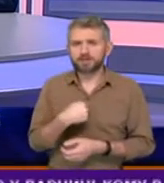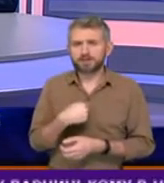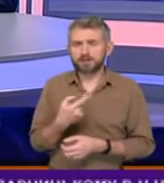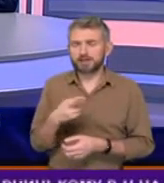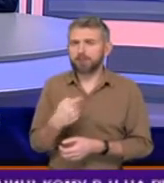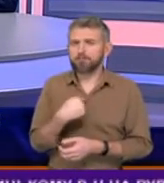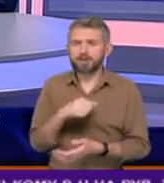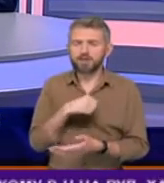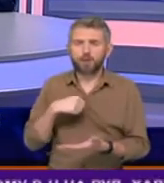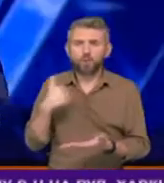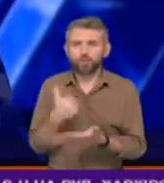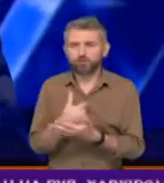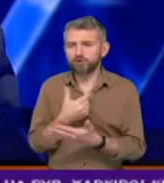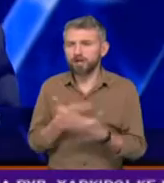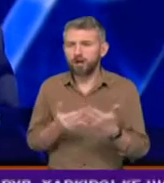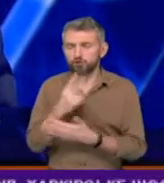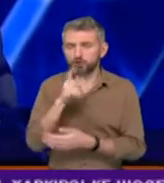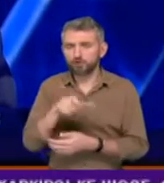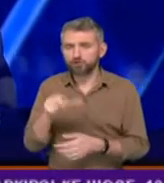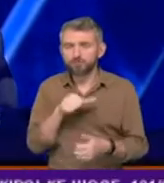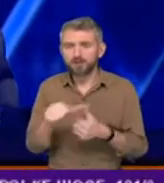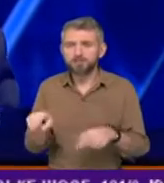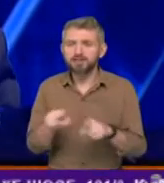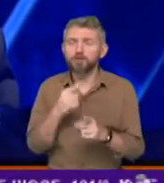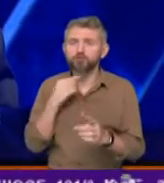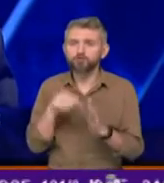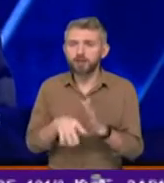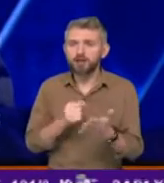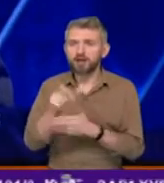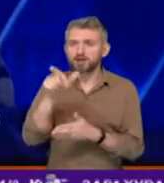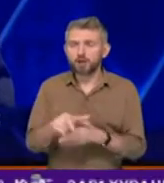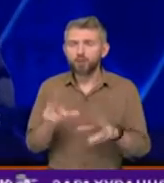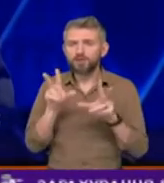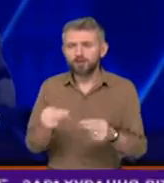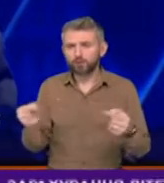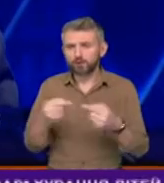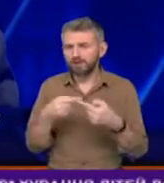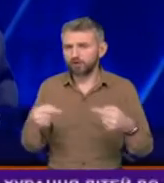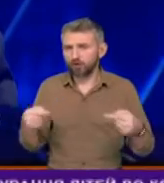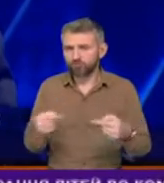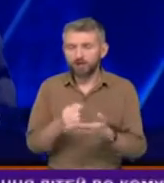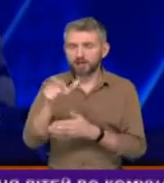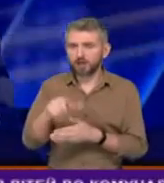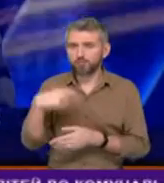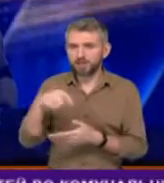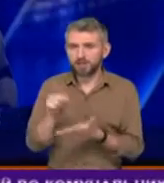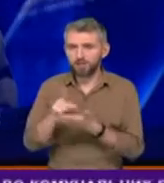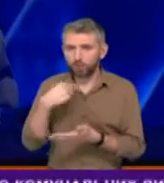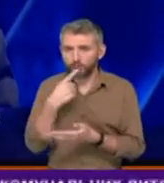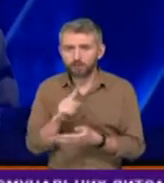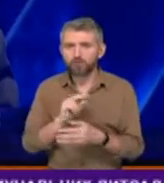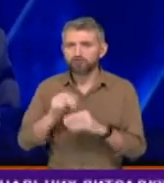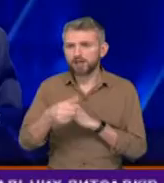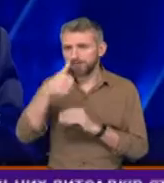мене найголовніше, і я раджу нашим глядачам саме так голосувати, щоб кандидат обіцяв конкретні речі абсолютно. Тобто кандидат президента має говорити, що